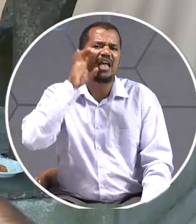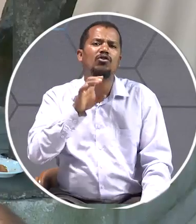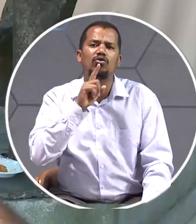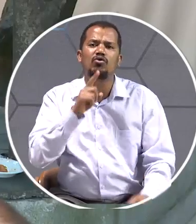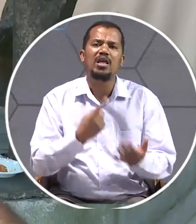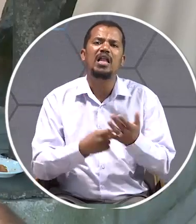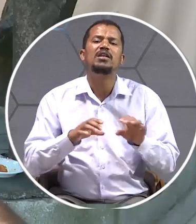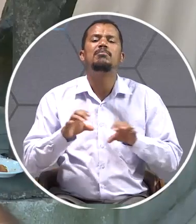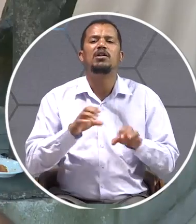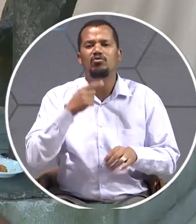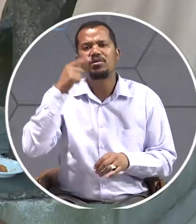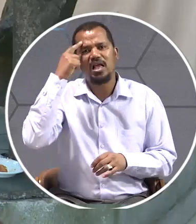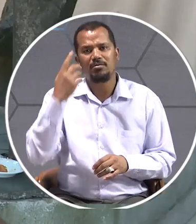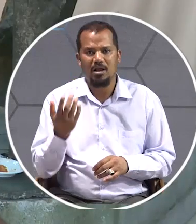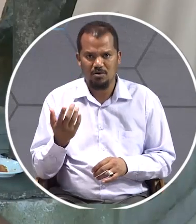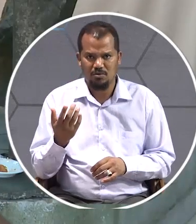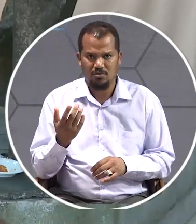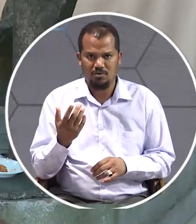ስለተገደዱ ነው ያንን የሚያደርጉት ብዬ አስባለሁ።